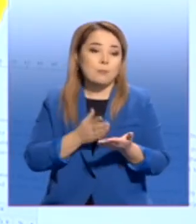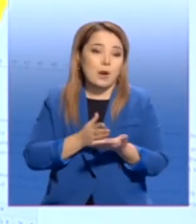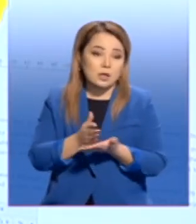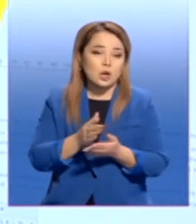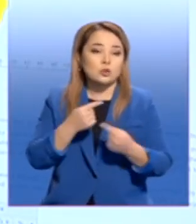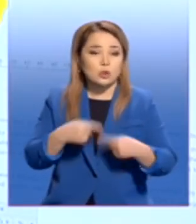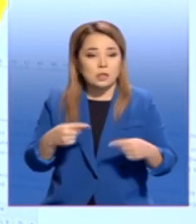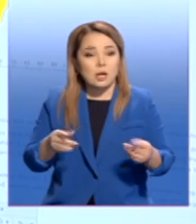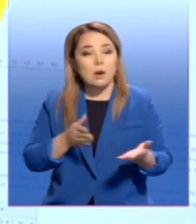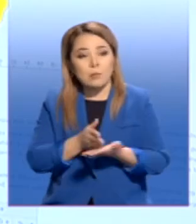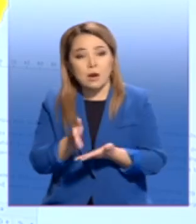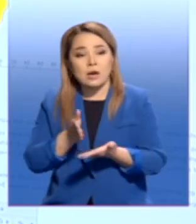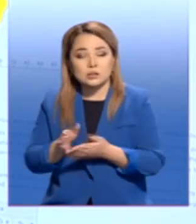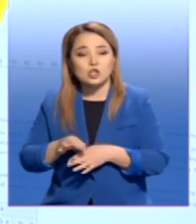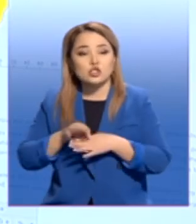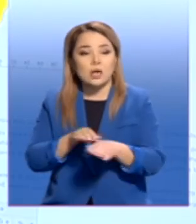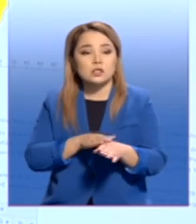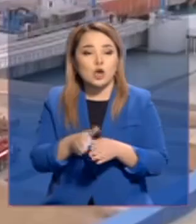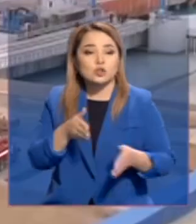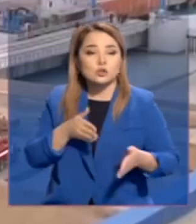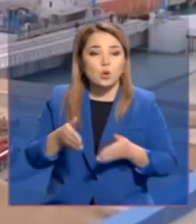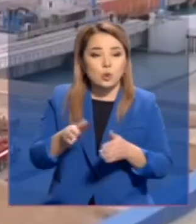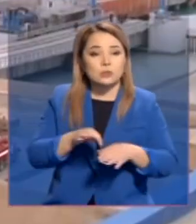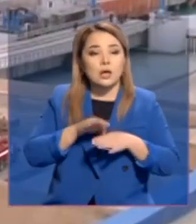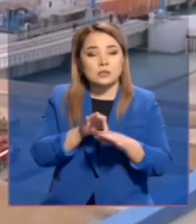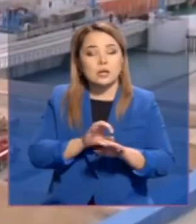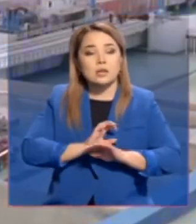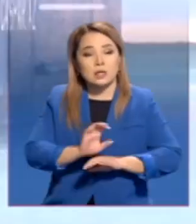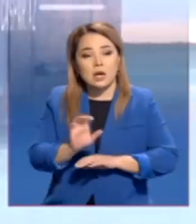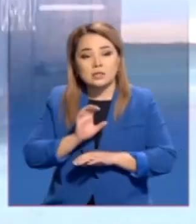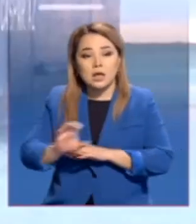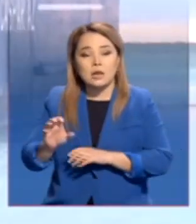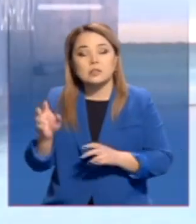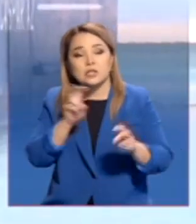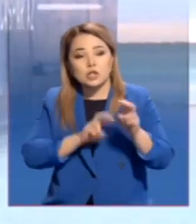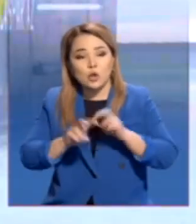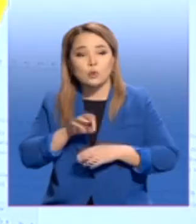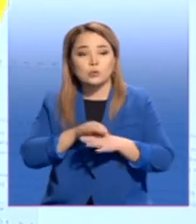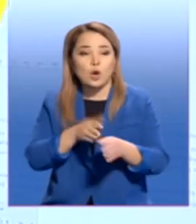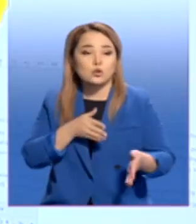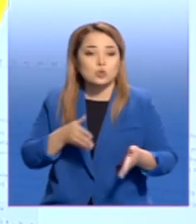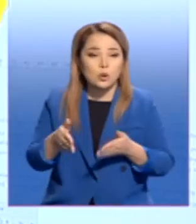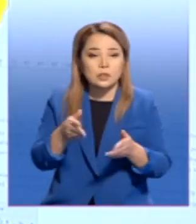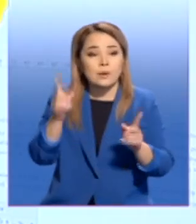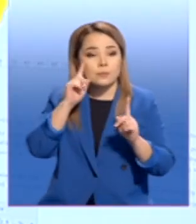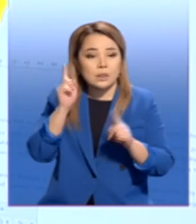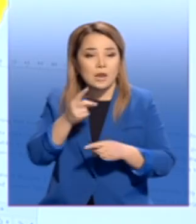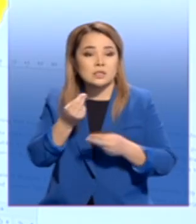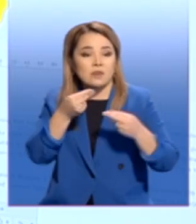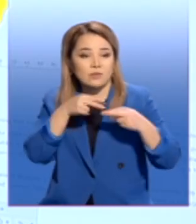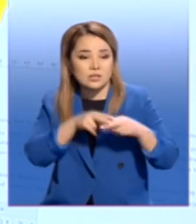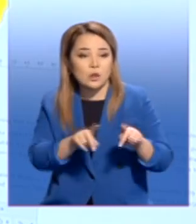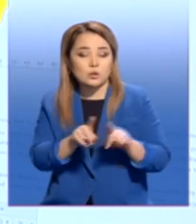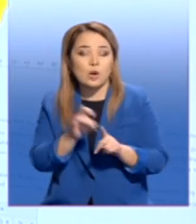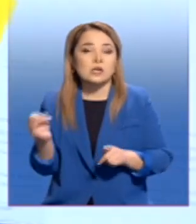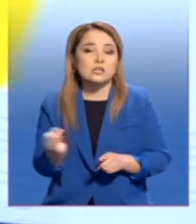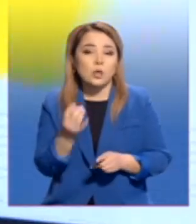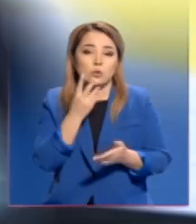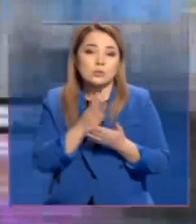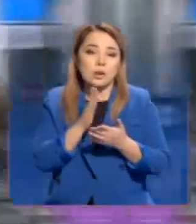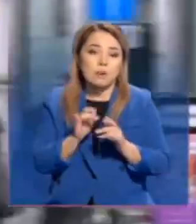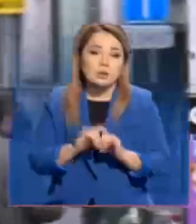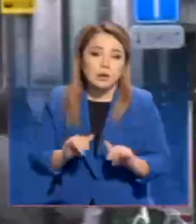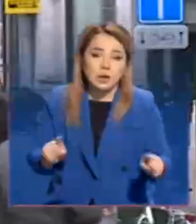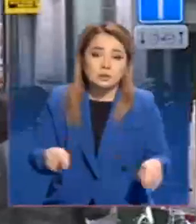басқа да бағыттар арқылы шығарудың жолдарын іздестіруді бастатты. Соны да бәлкім көрген болар, инвесторлар қызығушылығы танытылып